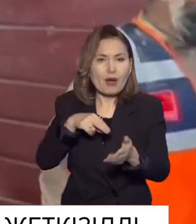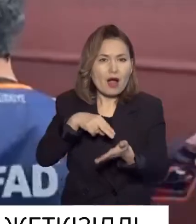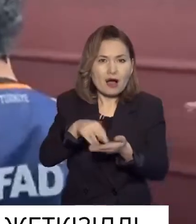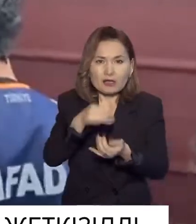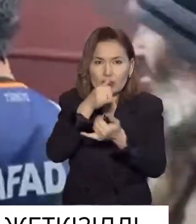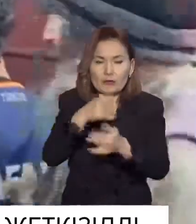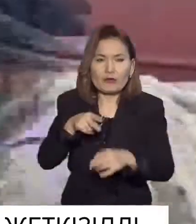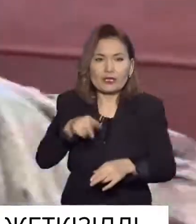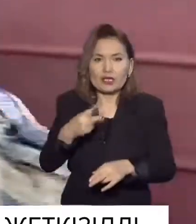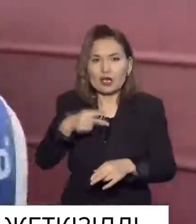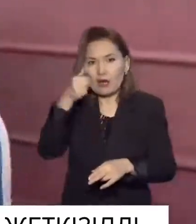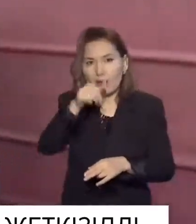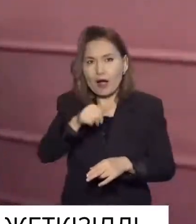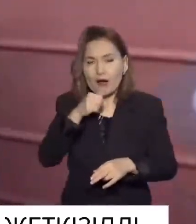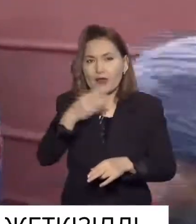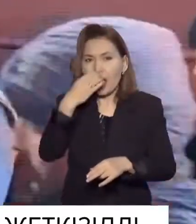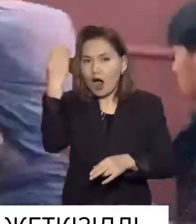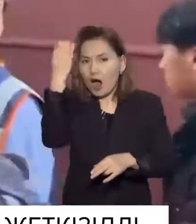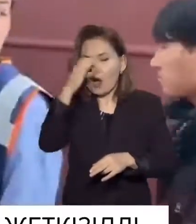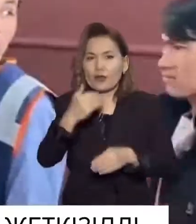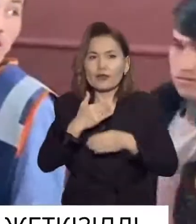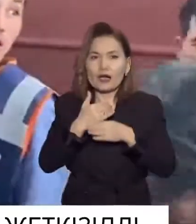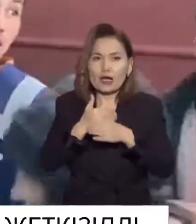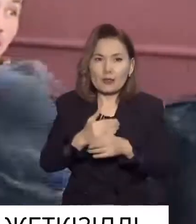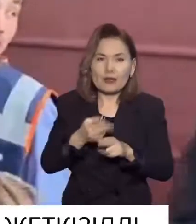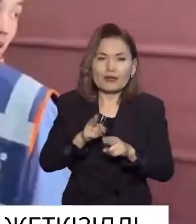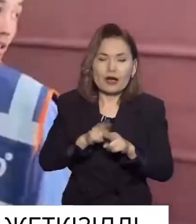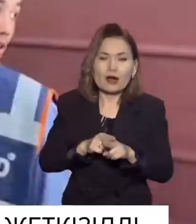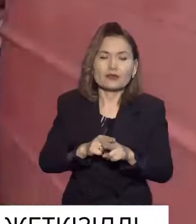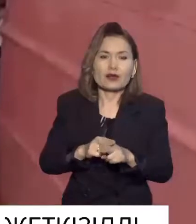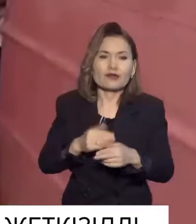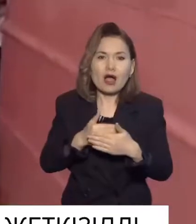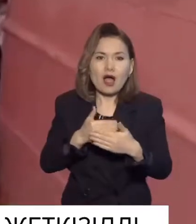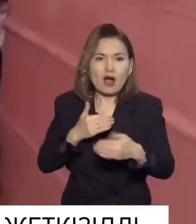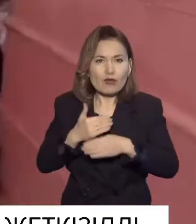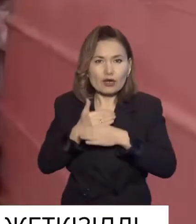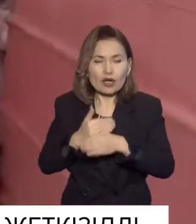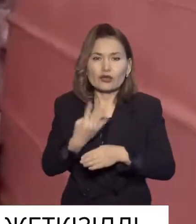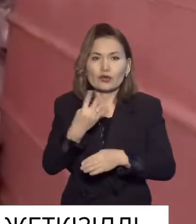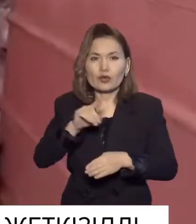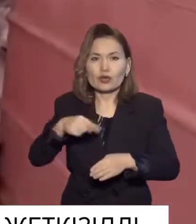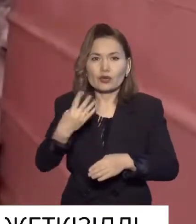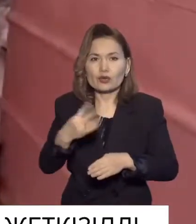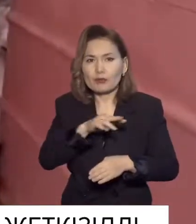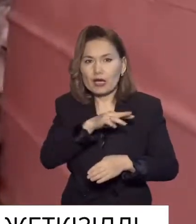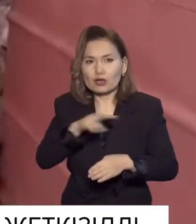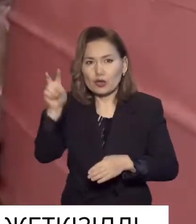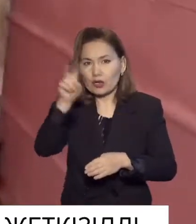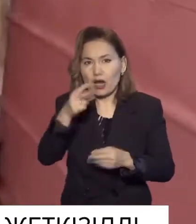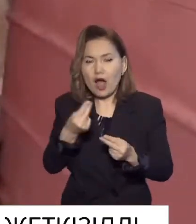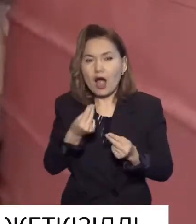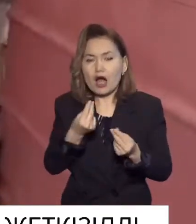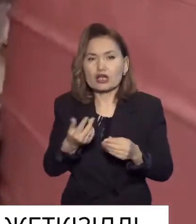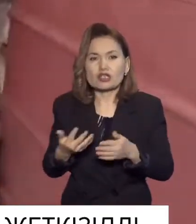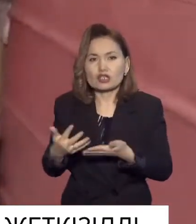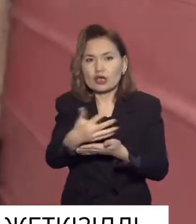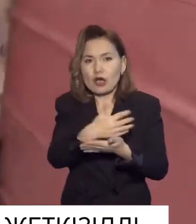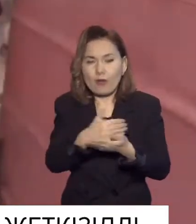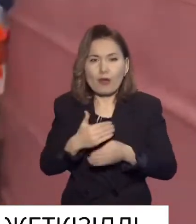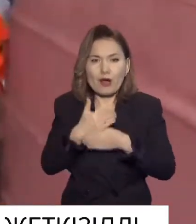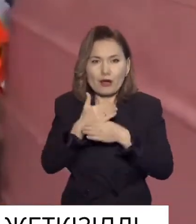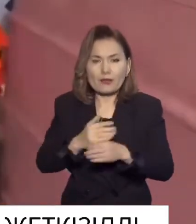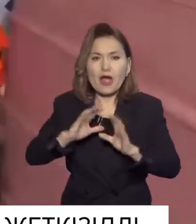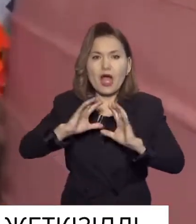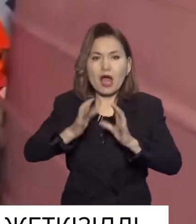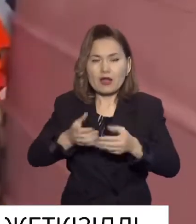серіктестері 2022 жылы Ауғанстанда гуманитарлық апаттың алдын алу үшін 4,4 миллиард доллар қаржы жинау